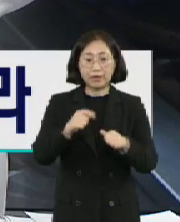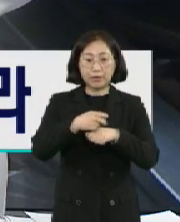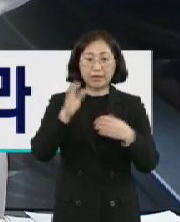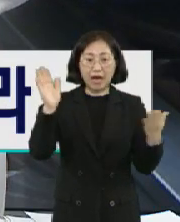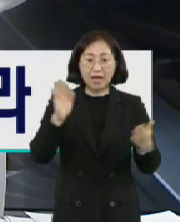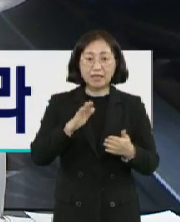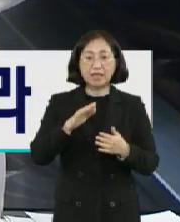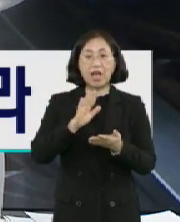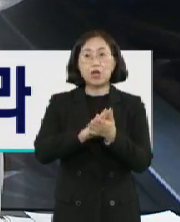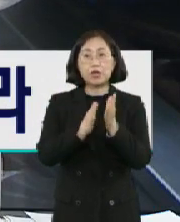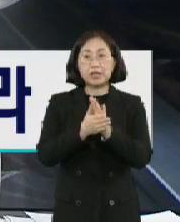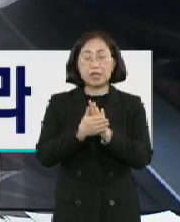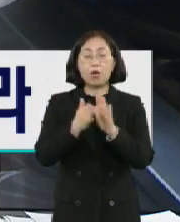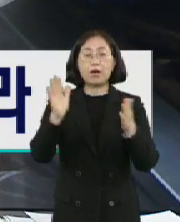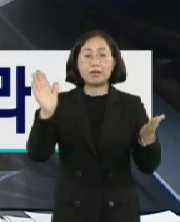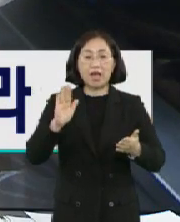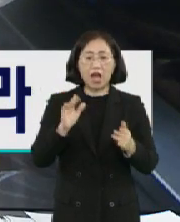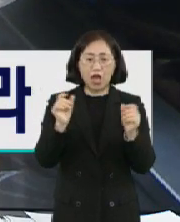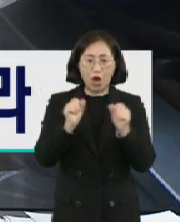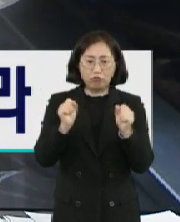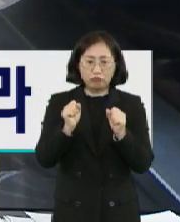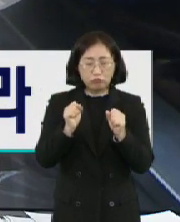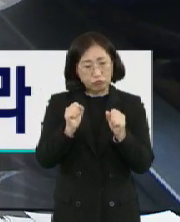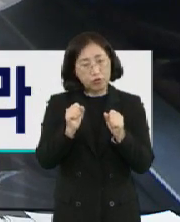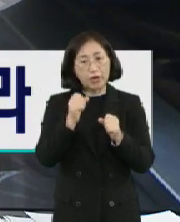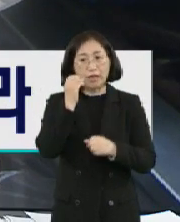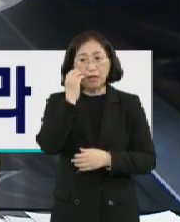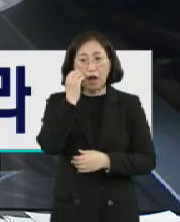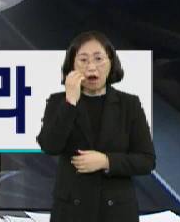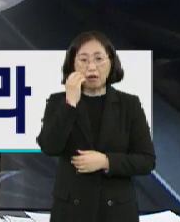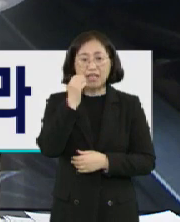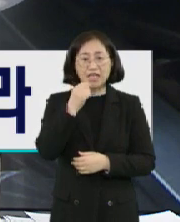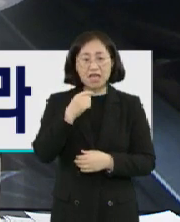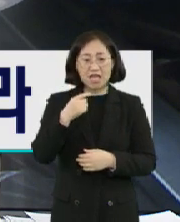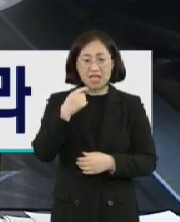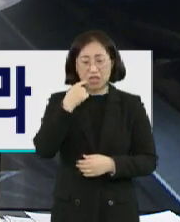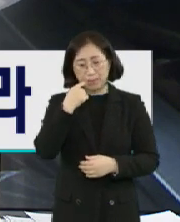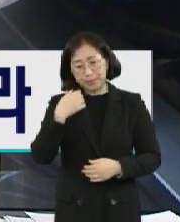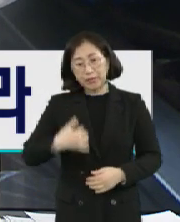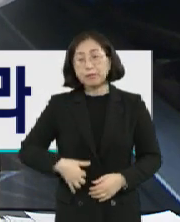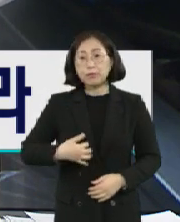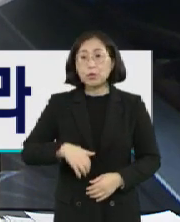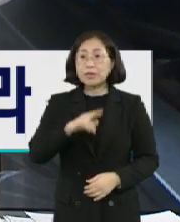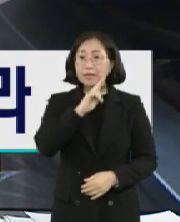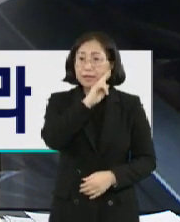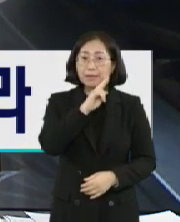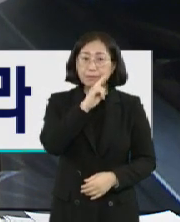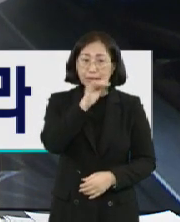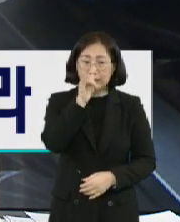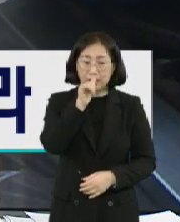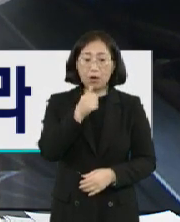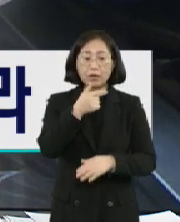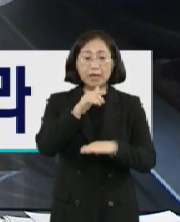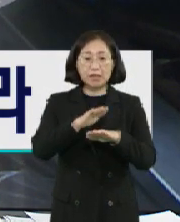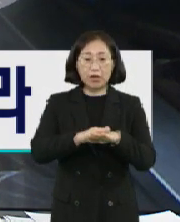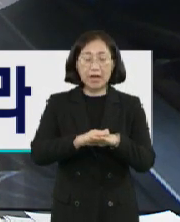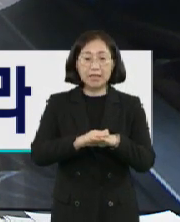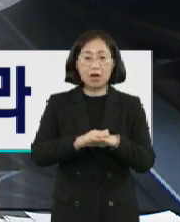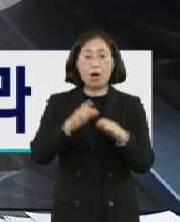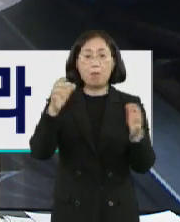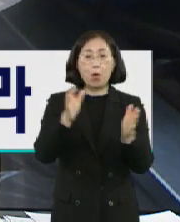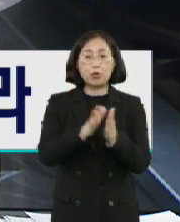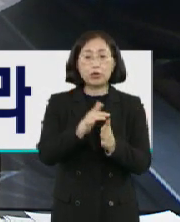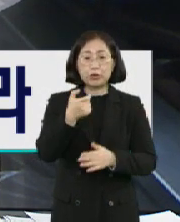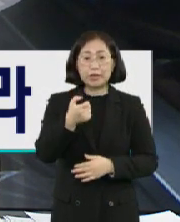초등학생과 유치원생들을 대상으로 겨울철에 이례적인 집단 식중독 의심 증세가 발생했는데요. 대전에서 70명